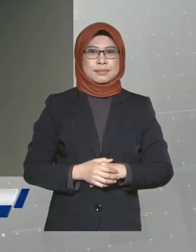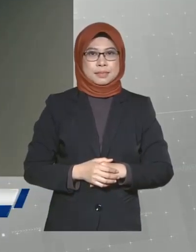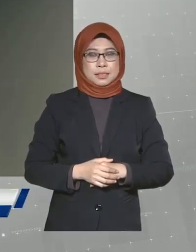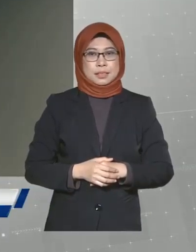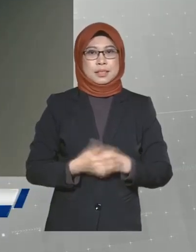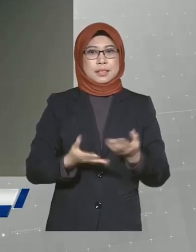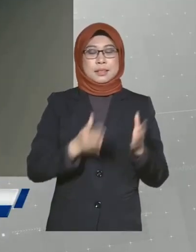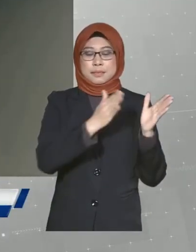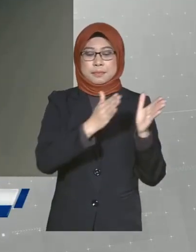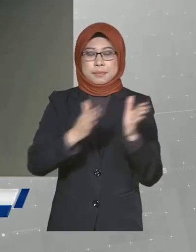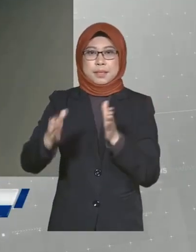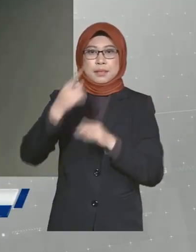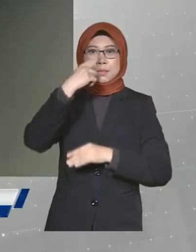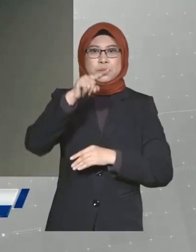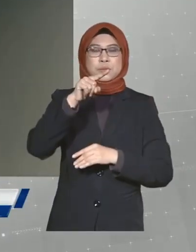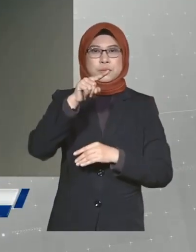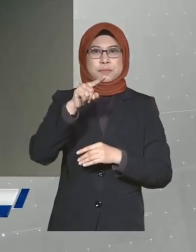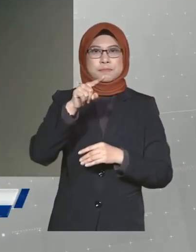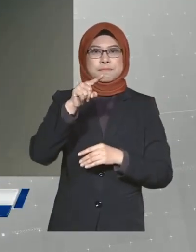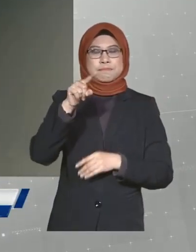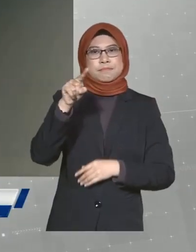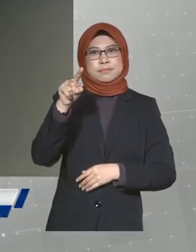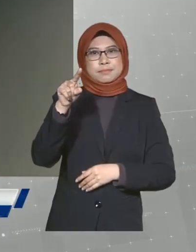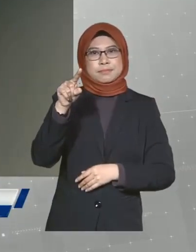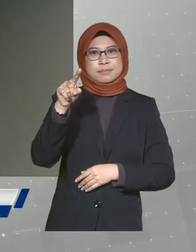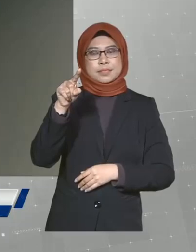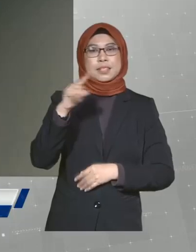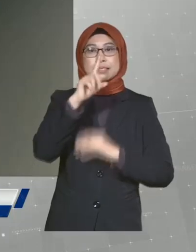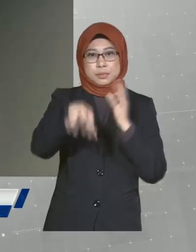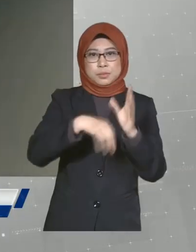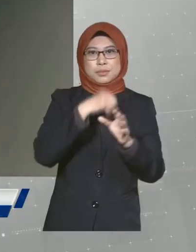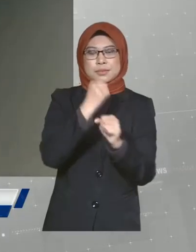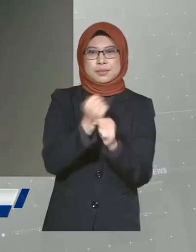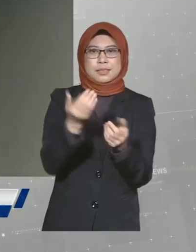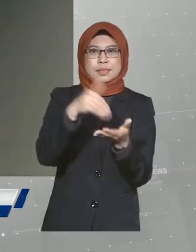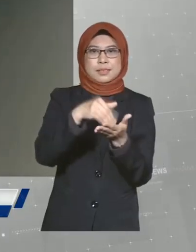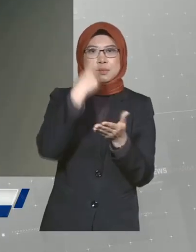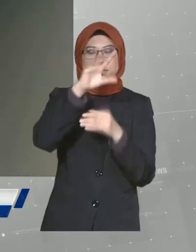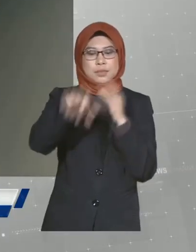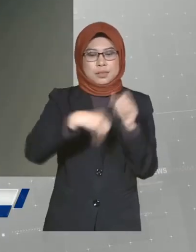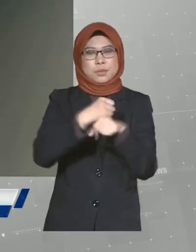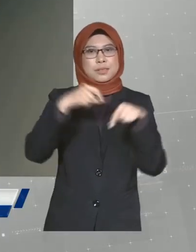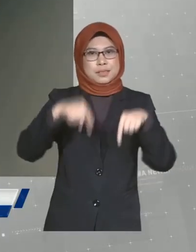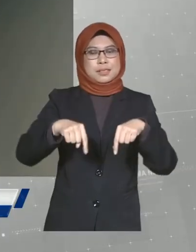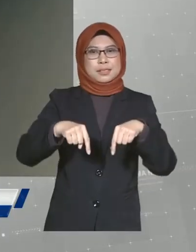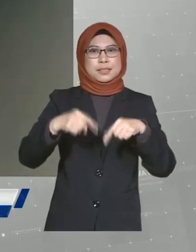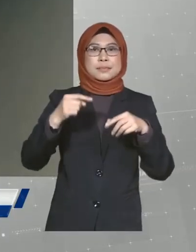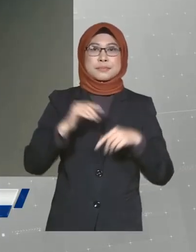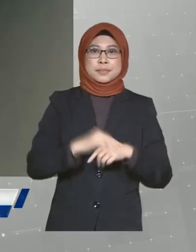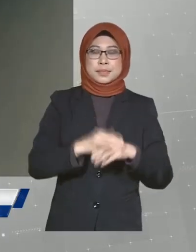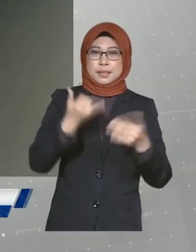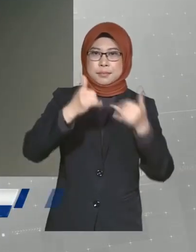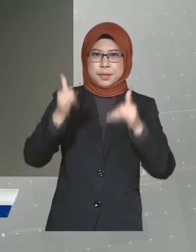The plan is to do at least setahun lagi. So for this year, saya akan bermain professional.